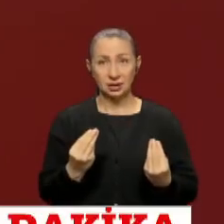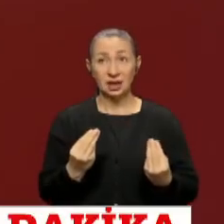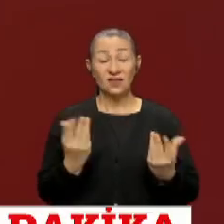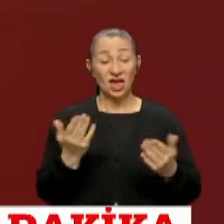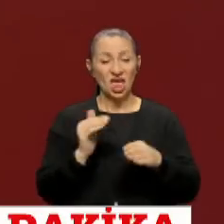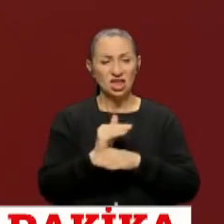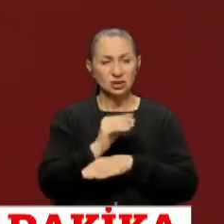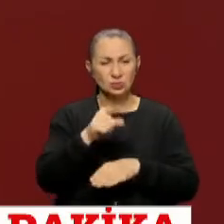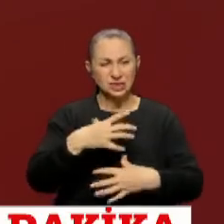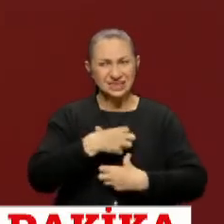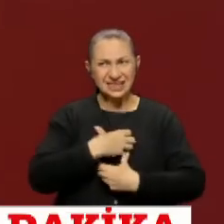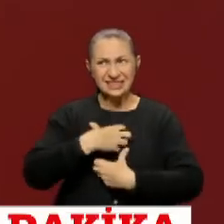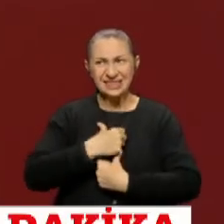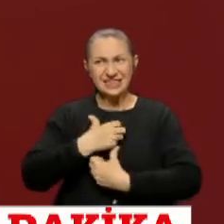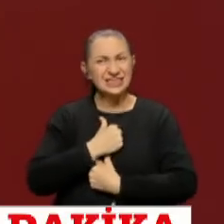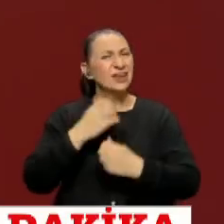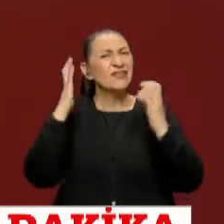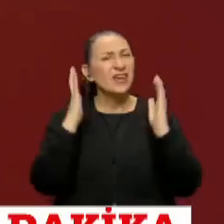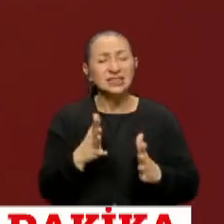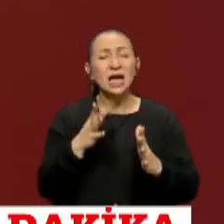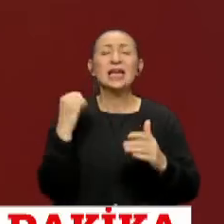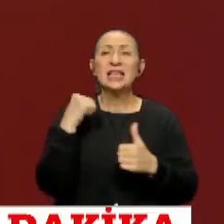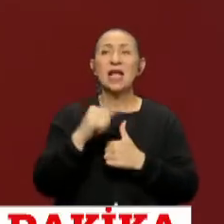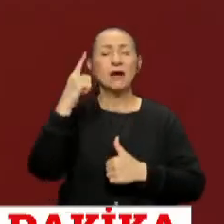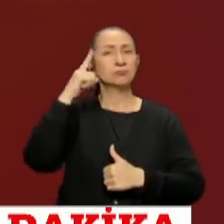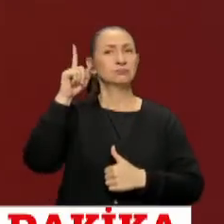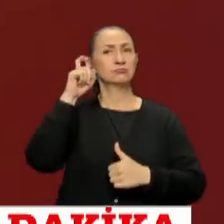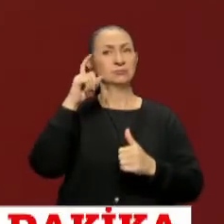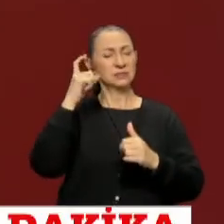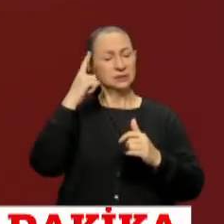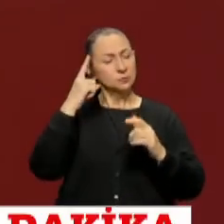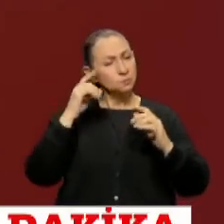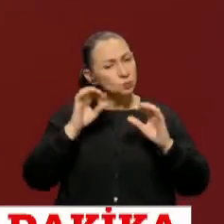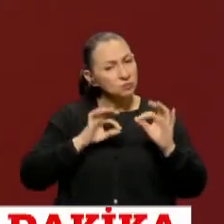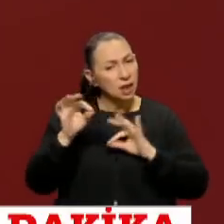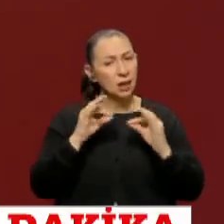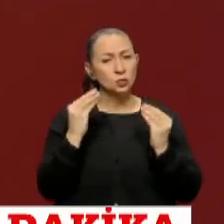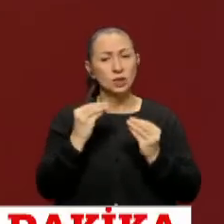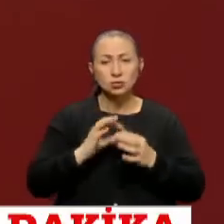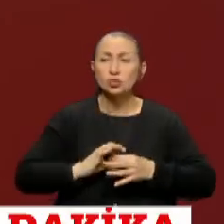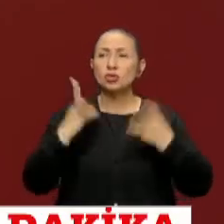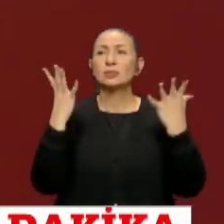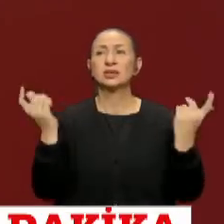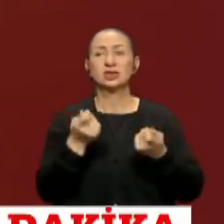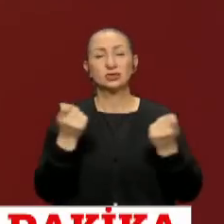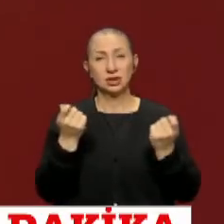Ve yaşadığımız bu sıkıntıları da yine aklı selim ile atlatmaya çalışacağız.